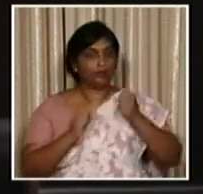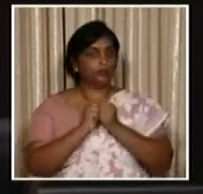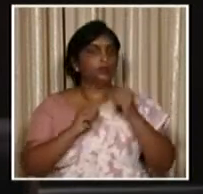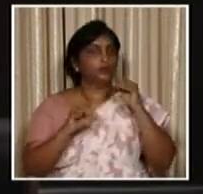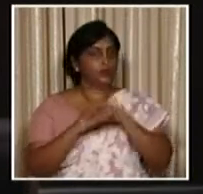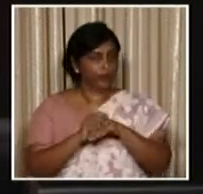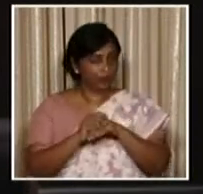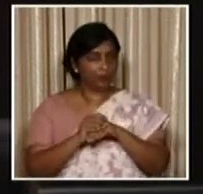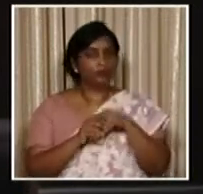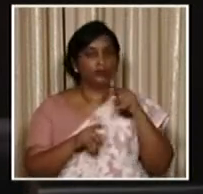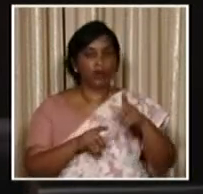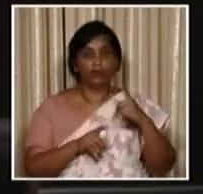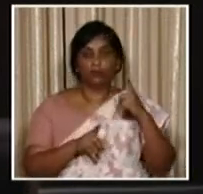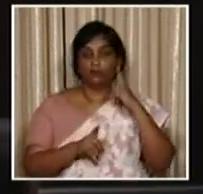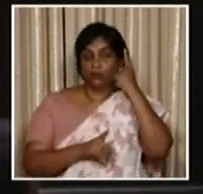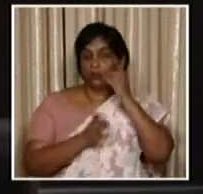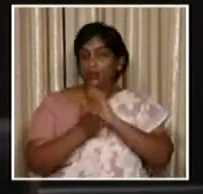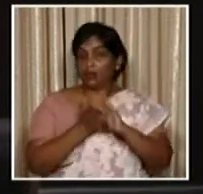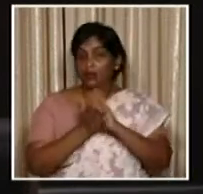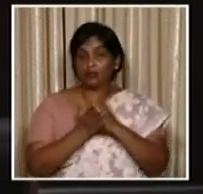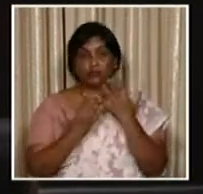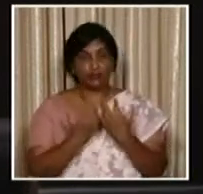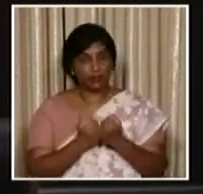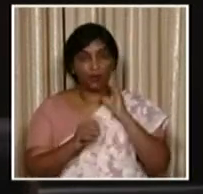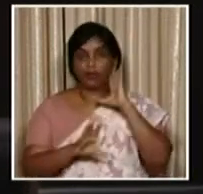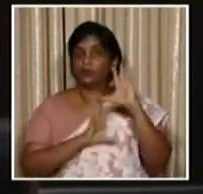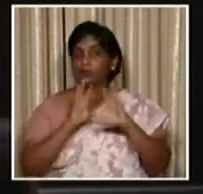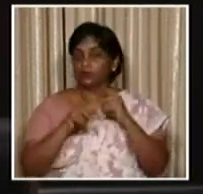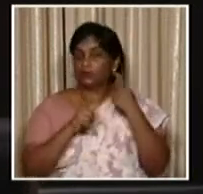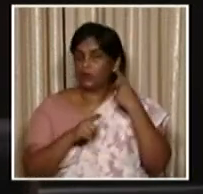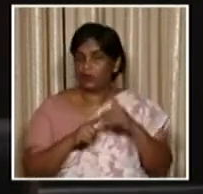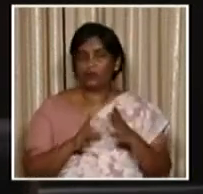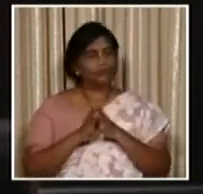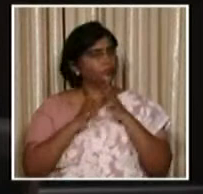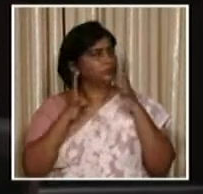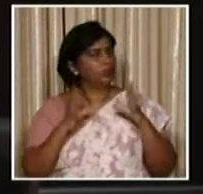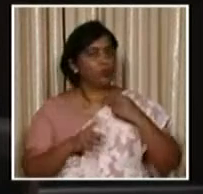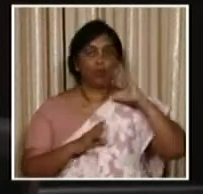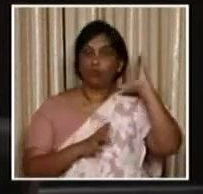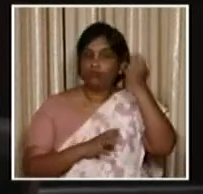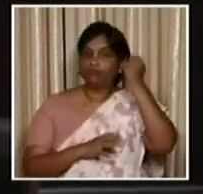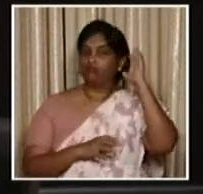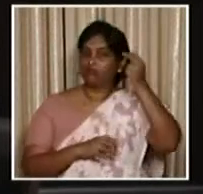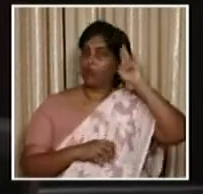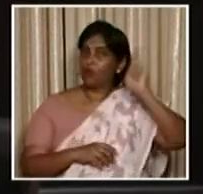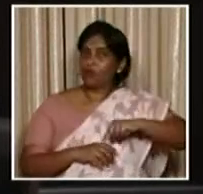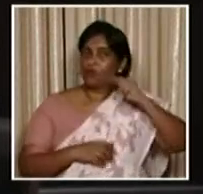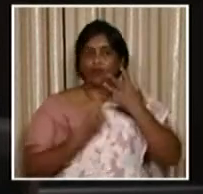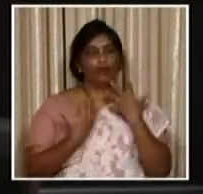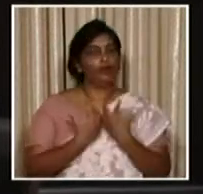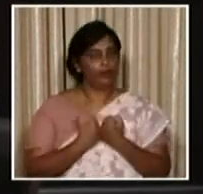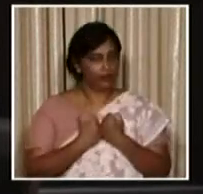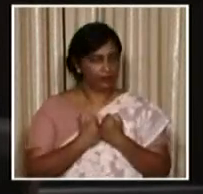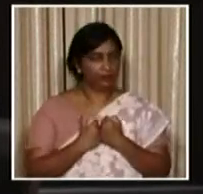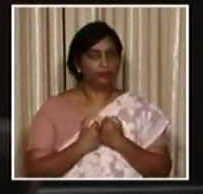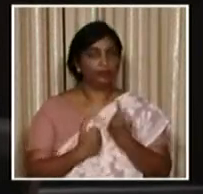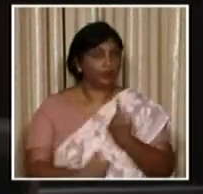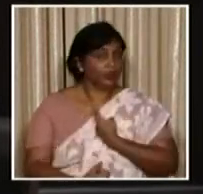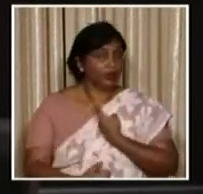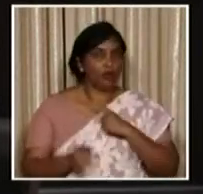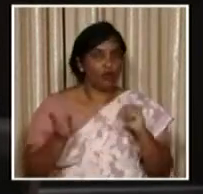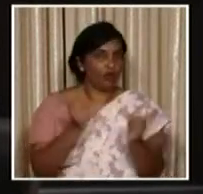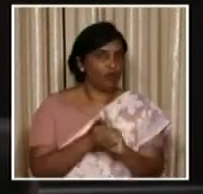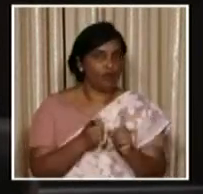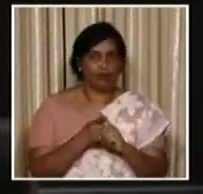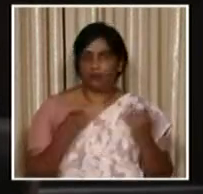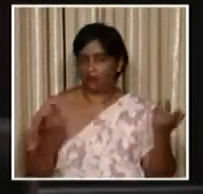කටයුතු කරද්දී මේ බුද්ධි සේවාවන්වන ලැබිච්ච තොරතුරු නිසා මොනතරම් ජයග්‍රහණ මේ රටට ගන්න පුළුවන් වුණාද තනියම යුද්ධ කරේ